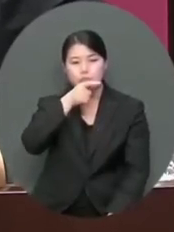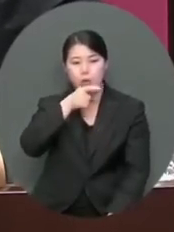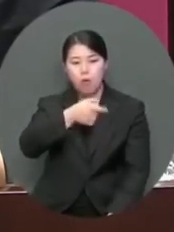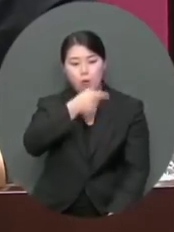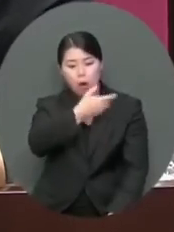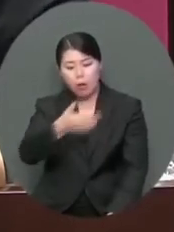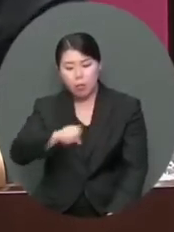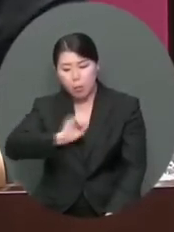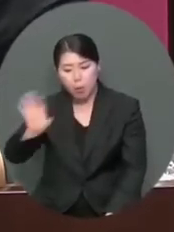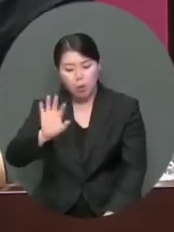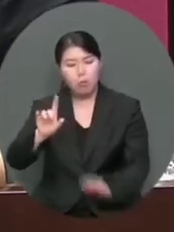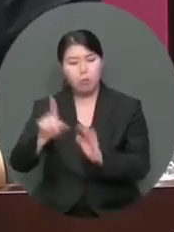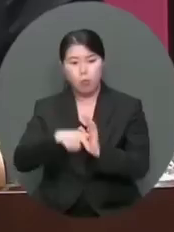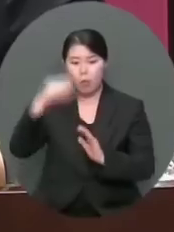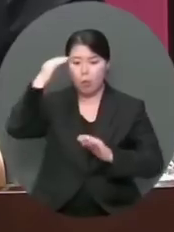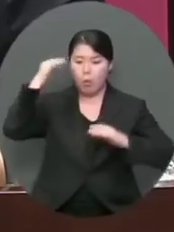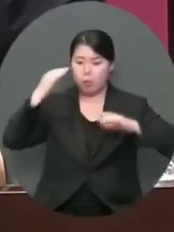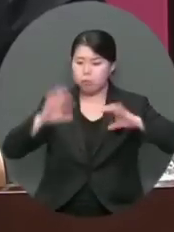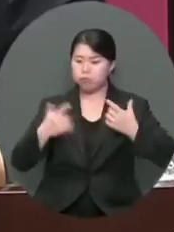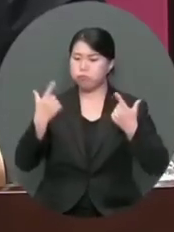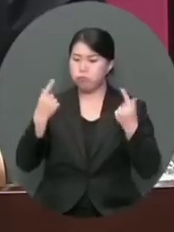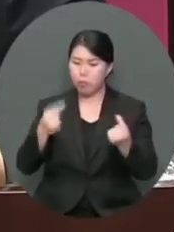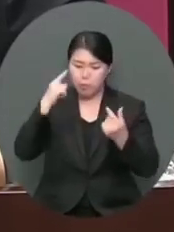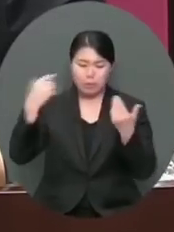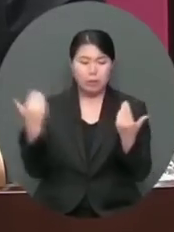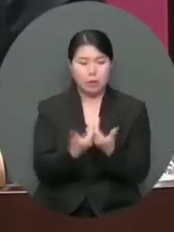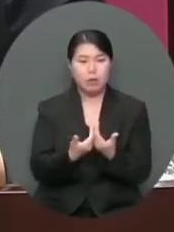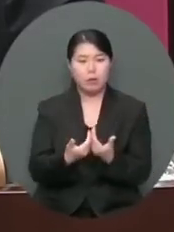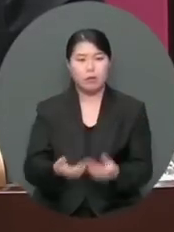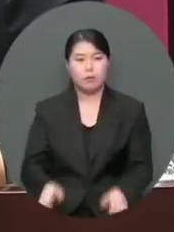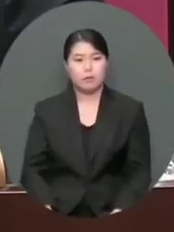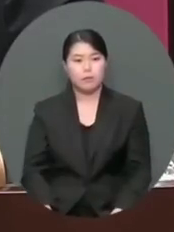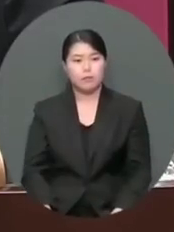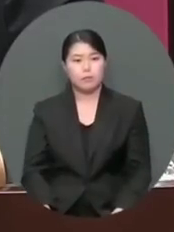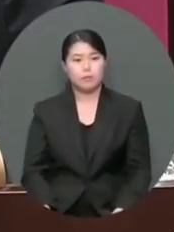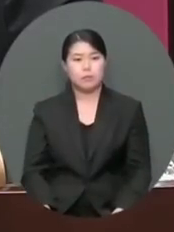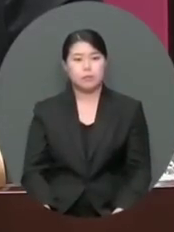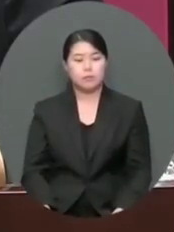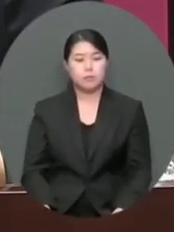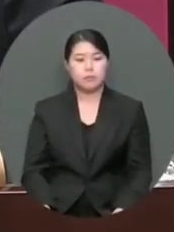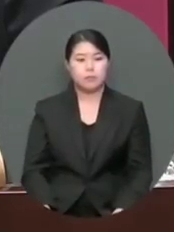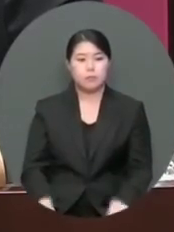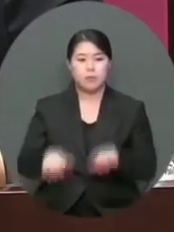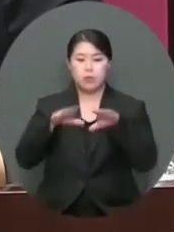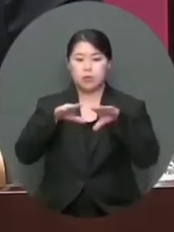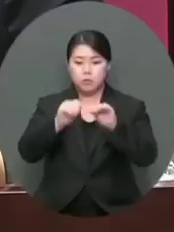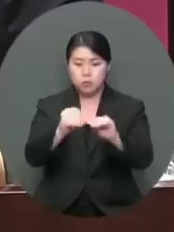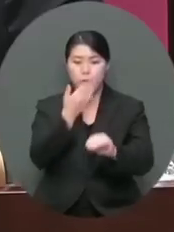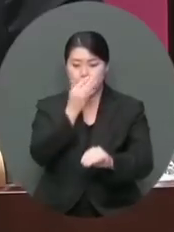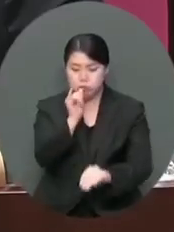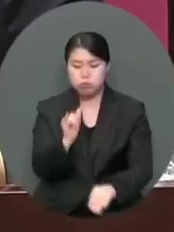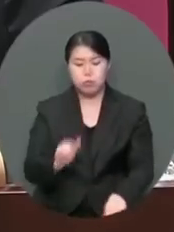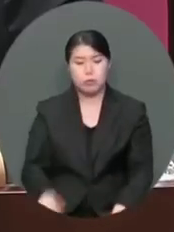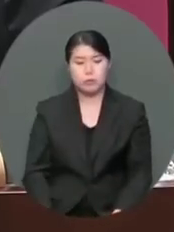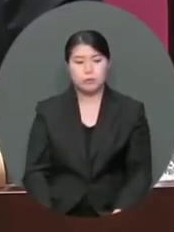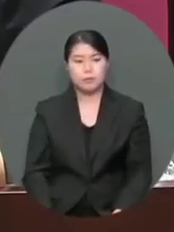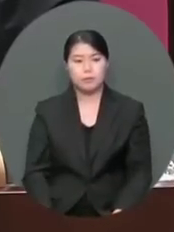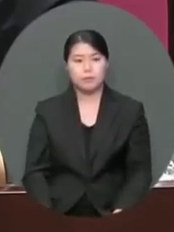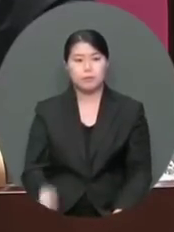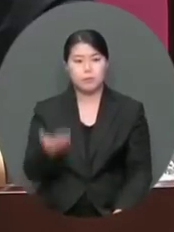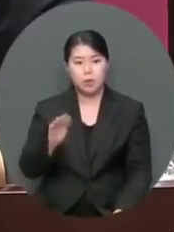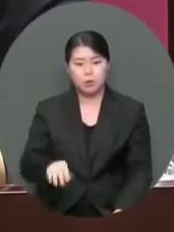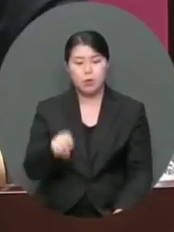강에다가 버린다면 우리나라도 당연히 반대하는 그런 것이고 저 금지하는 그걸 해야죠.